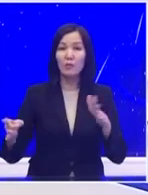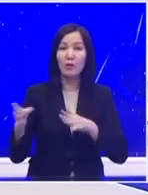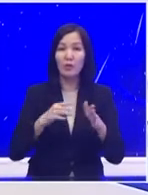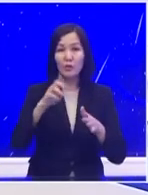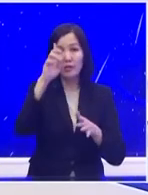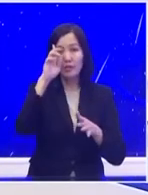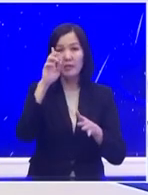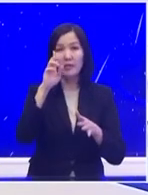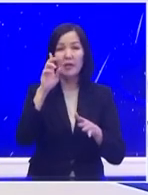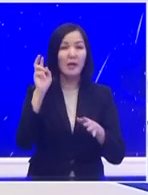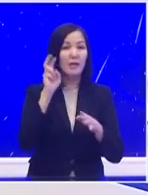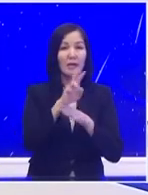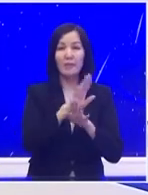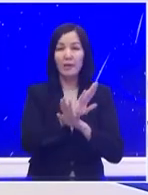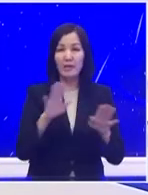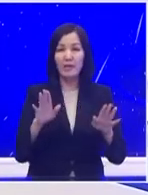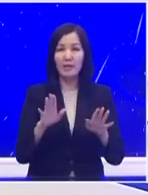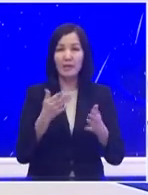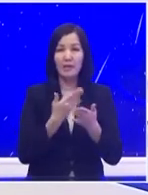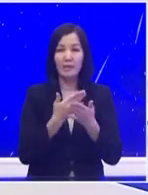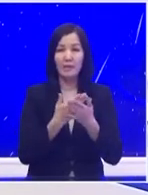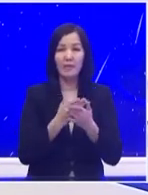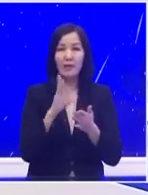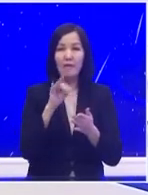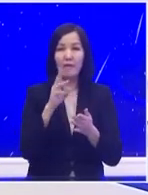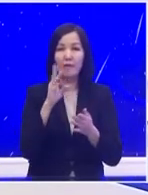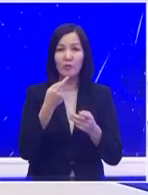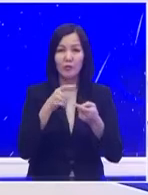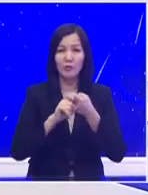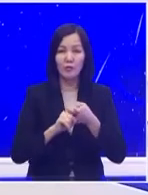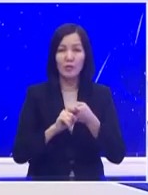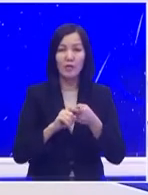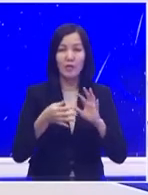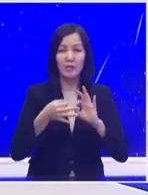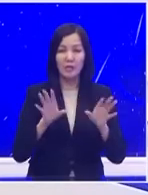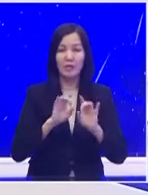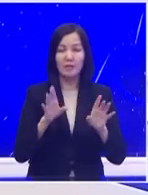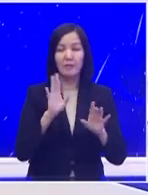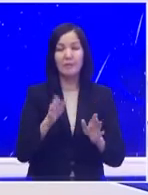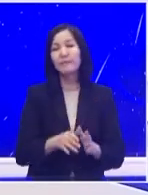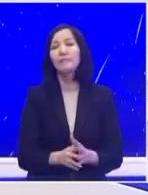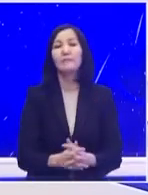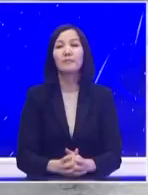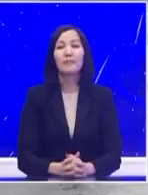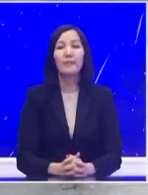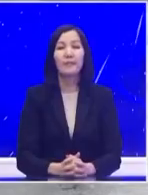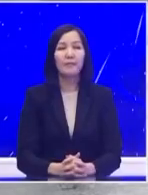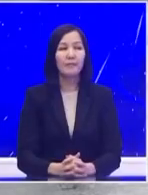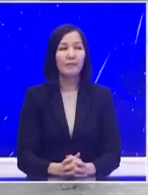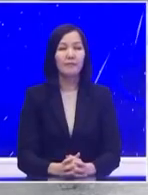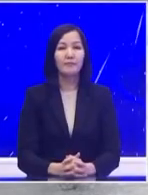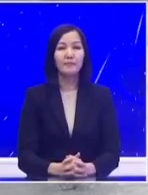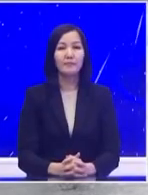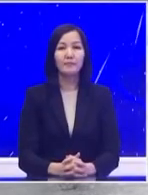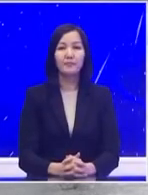не прекратилось. Есть ли риск завоза вируса из карантинной зоны, узнал Еламан Раймбеков. Чем